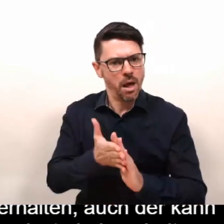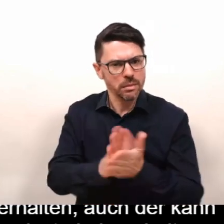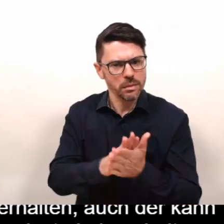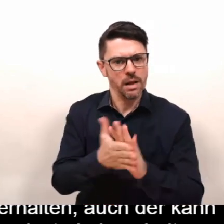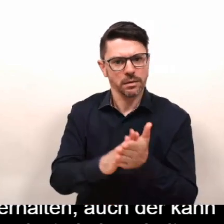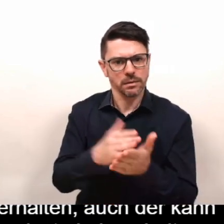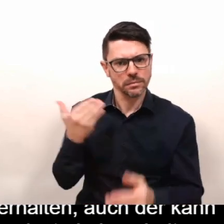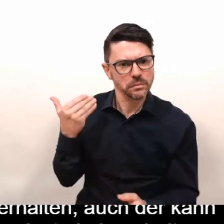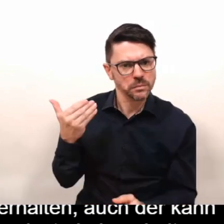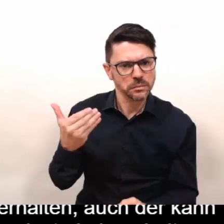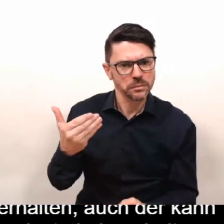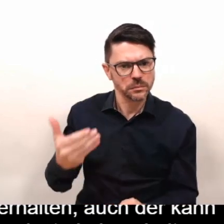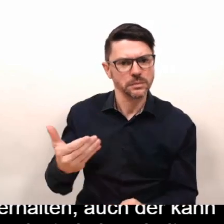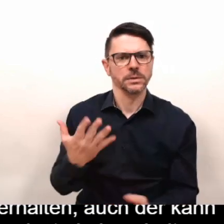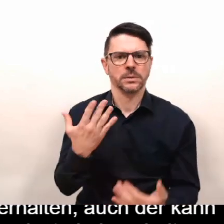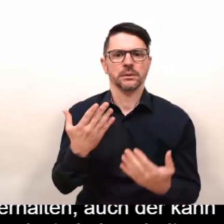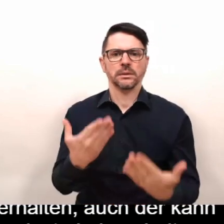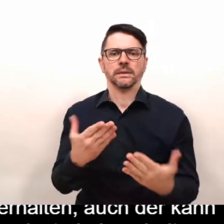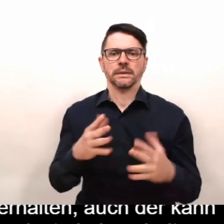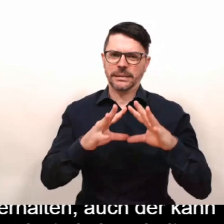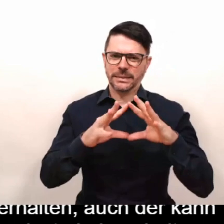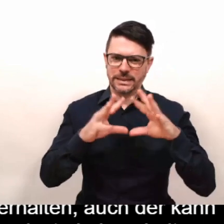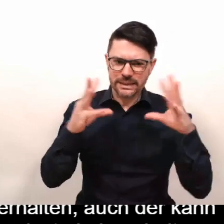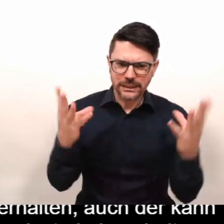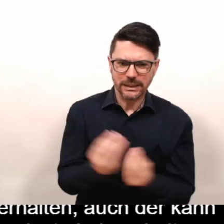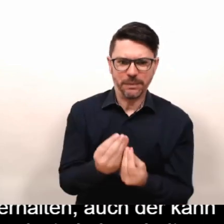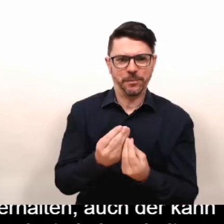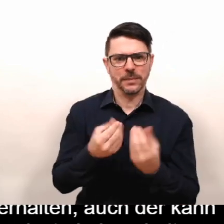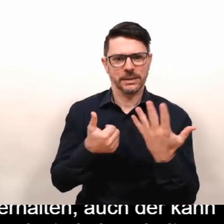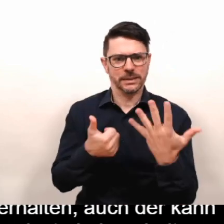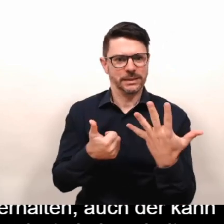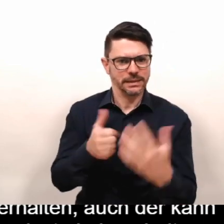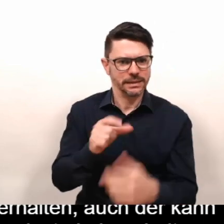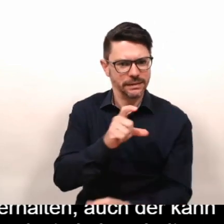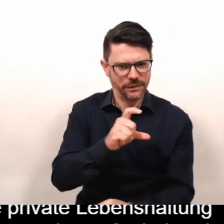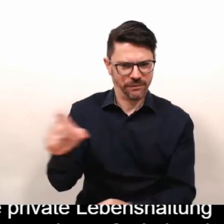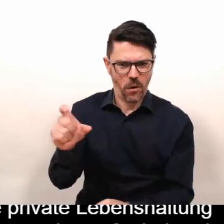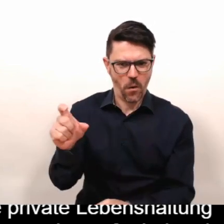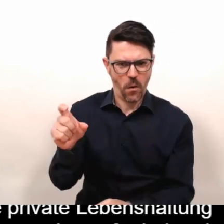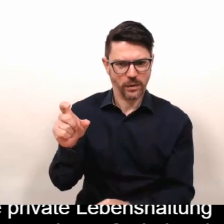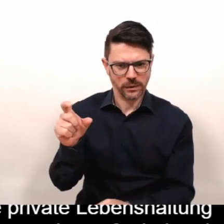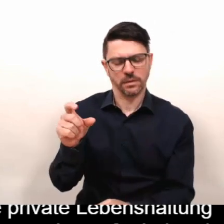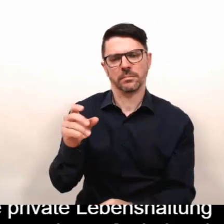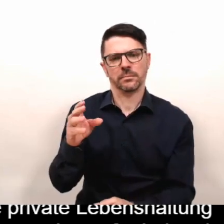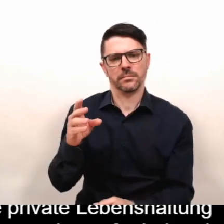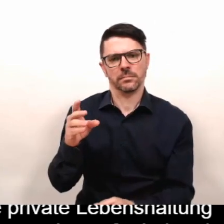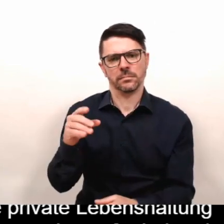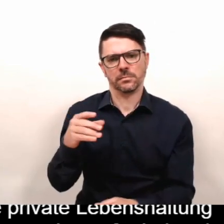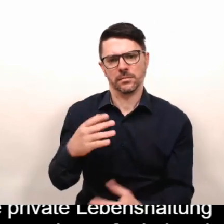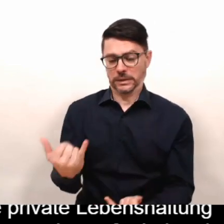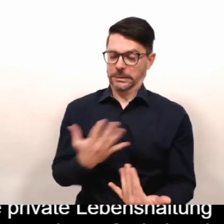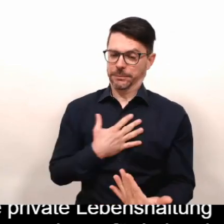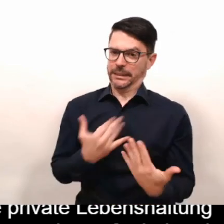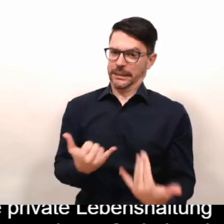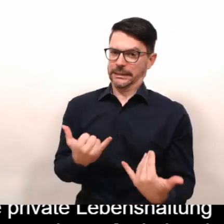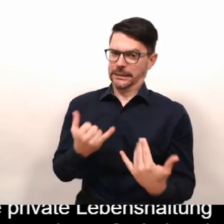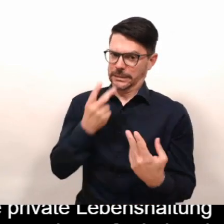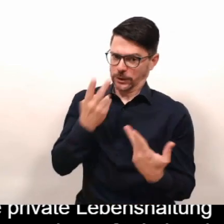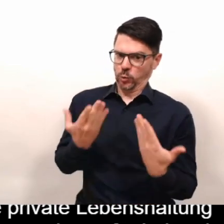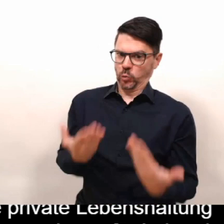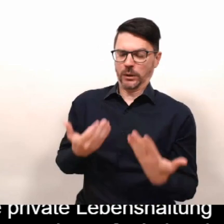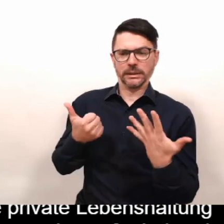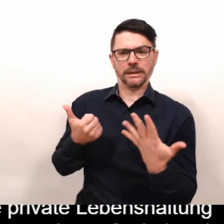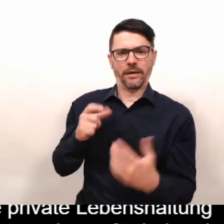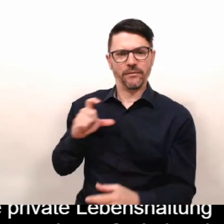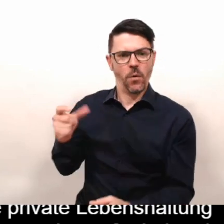neue Anträge ein. Bei rund 10.000 pro Tag, die wir wegbekommen oder 15.000 an guten Werktagen. Das